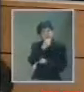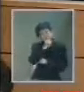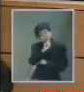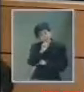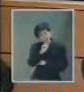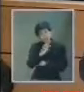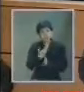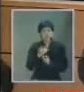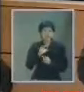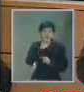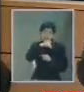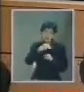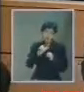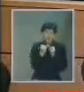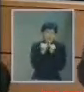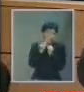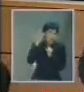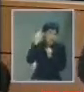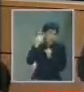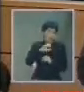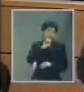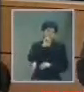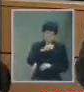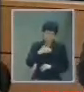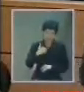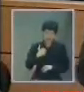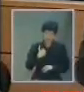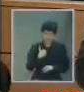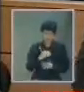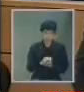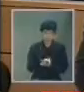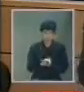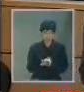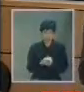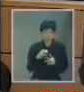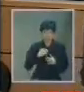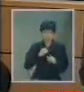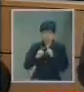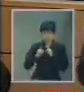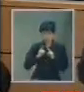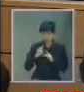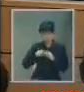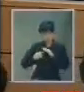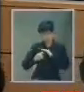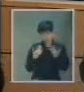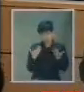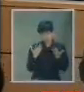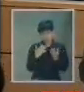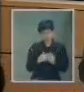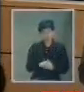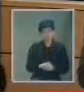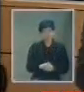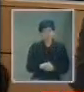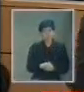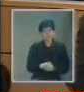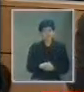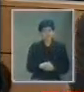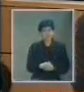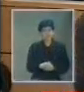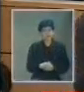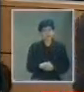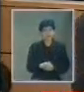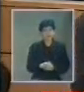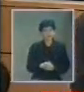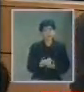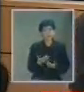ราวัณรุ่นเก่าเพราะนั้นโปรดทราบแล้วคนอย่างผมล็อบบี้ไม่ได้ไม่มีผล